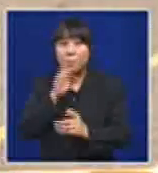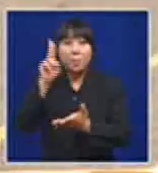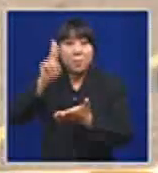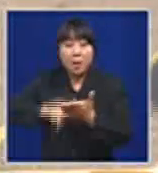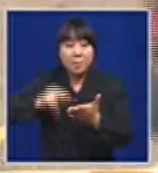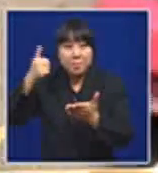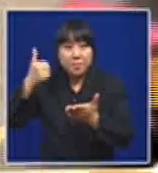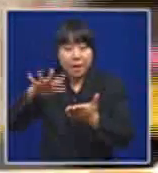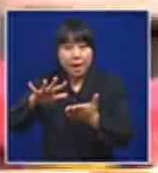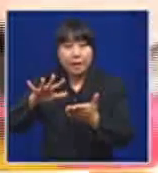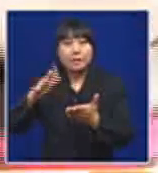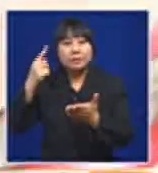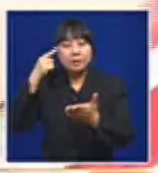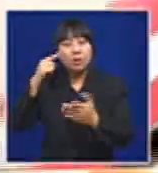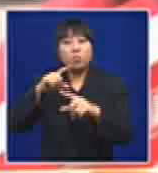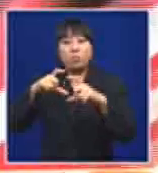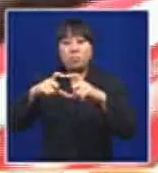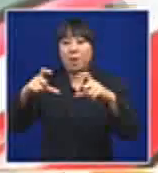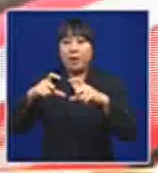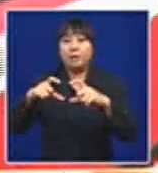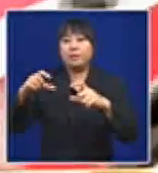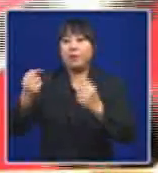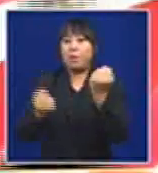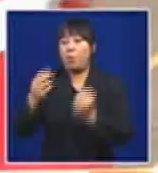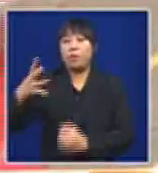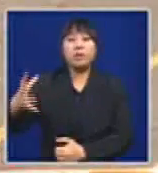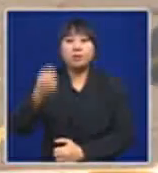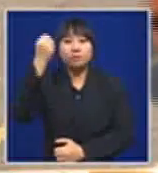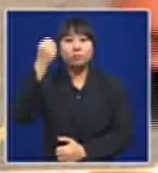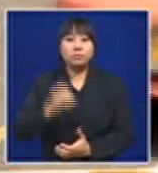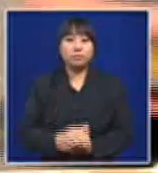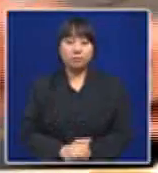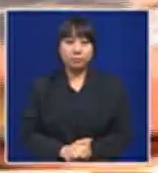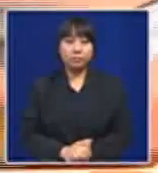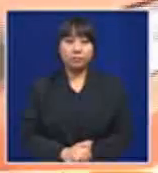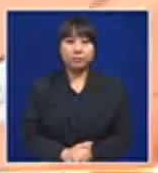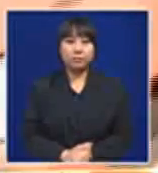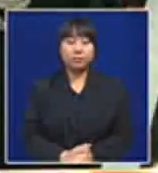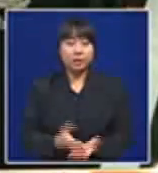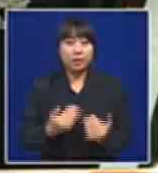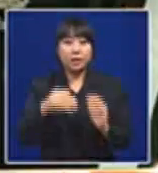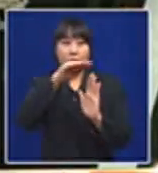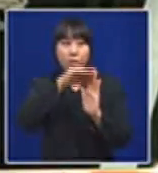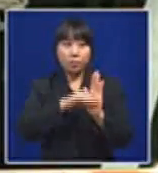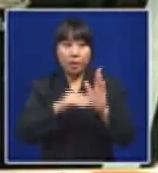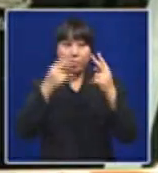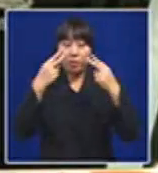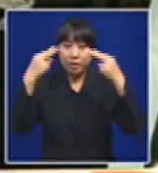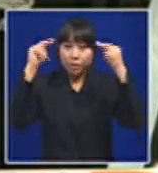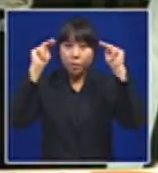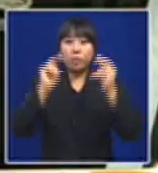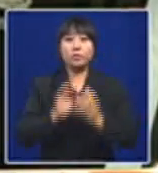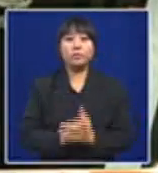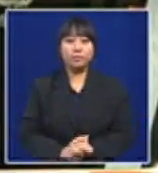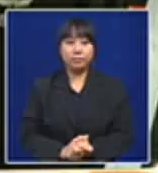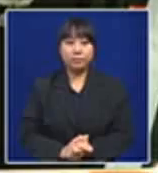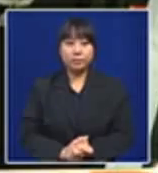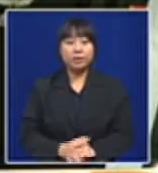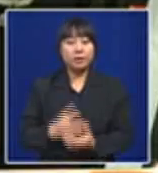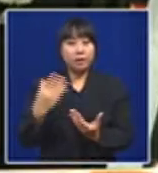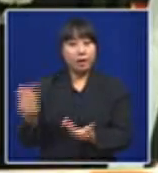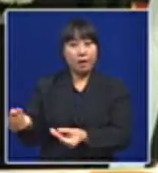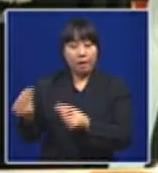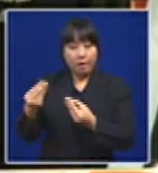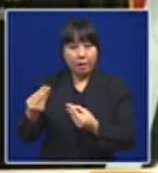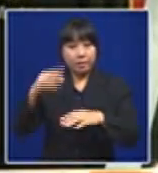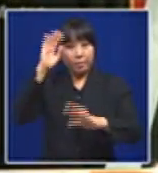ก็จะใช้วิธีการเพิกถอนใบอนุญาตขับขี่ สิ่งที่เป็นนโยบายของท่านนายกรัฐมนตรีนะฮะซึ่งสื่อสารมายังสำนักงานต